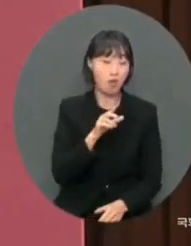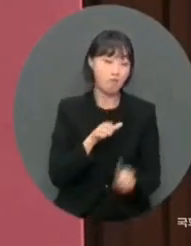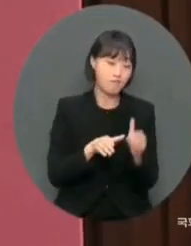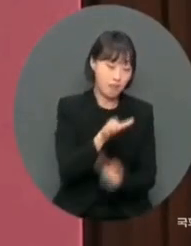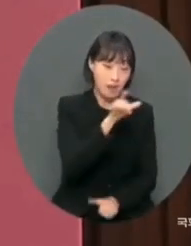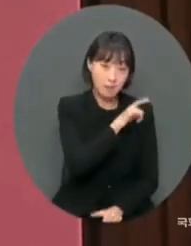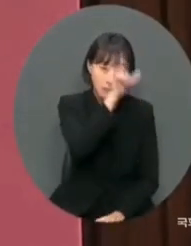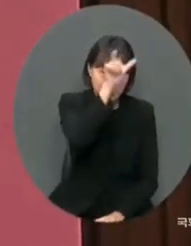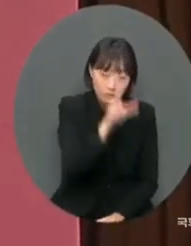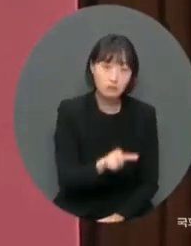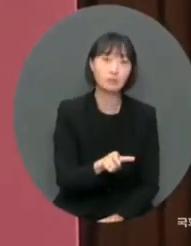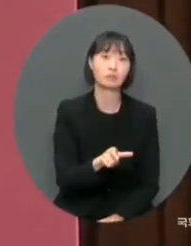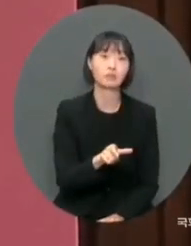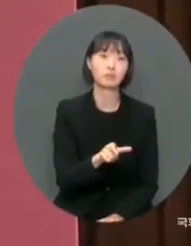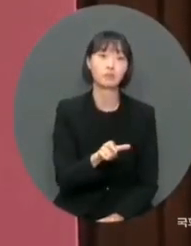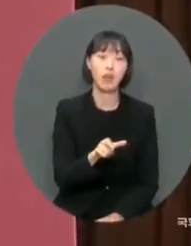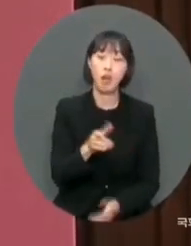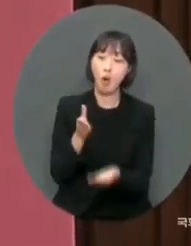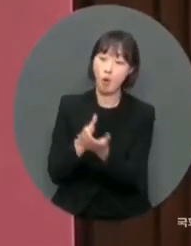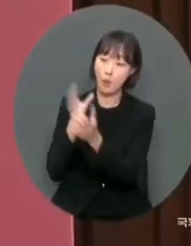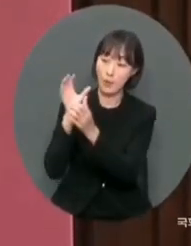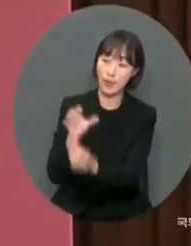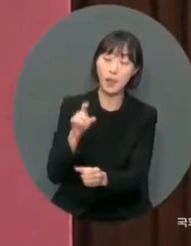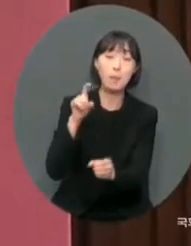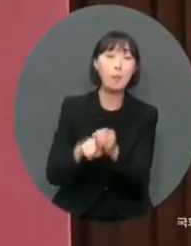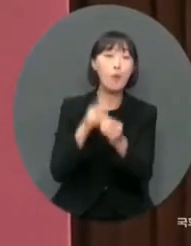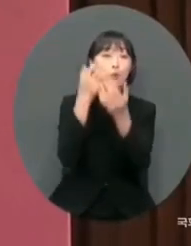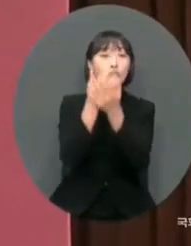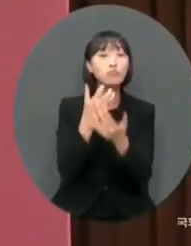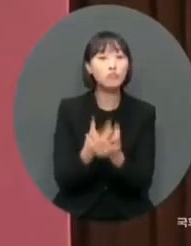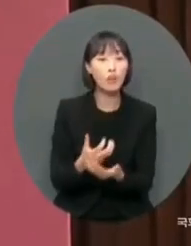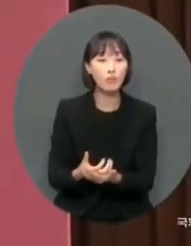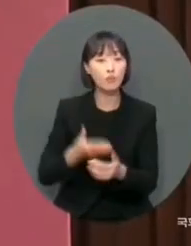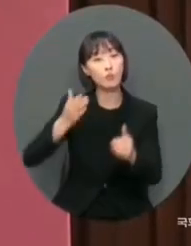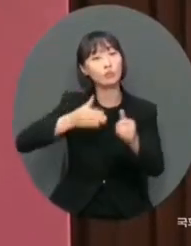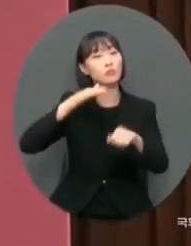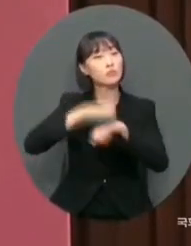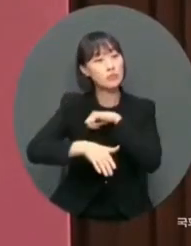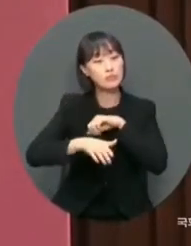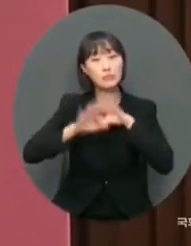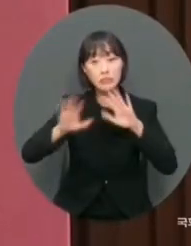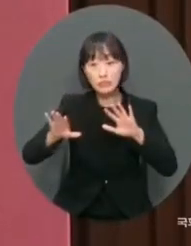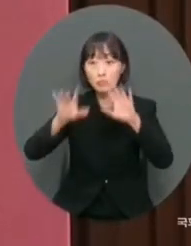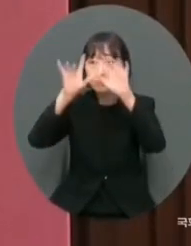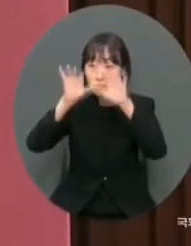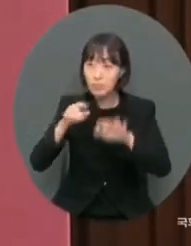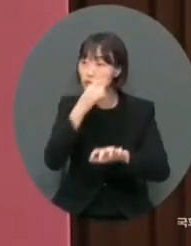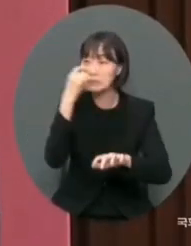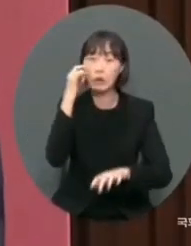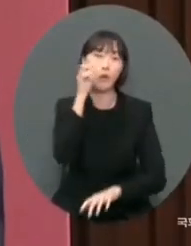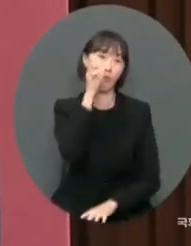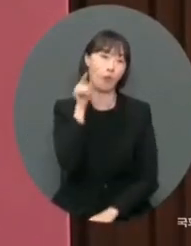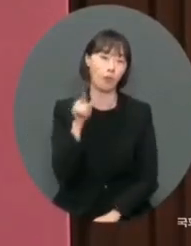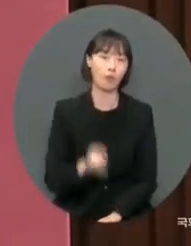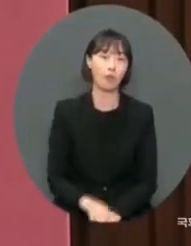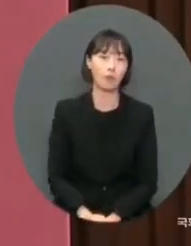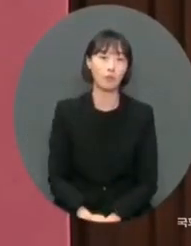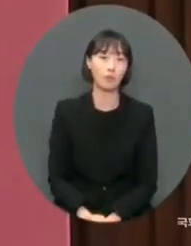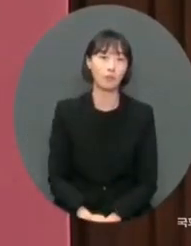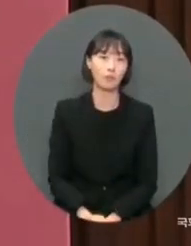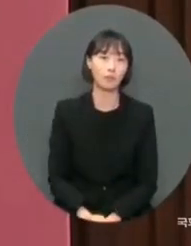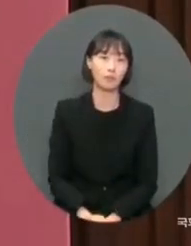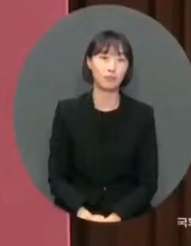마녀 사냥, 언론 탄압을 위한 문건을 요청한 것들이 지금 눈으로 확인되고 있습니다. 총리는 이런